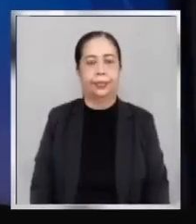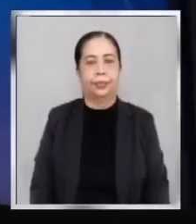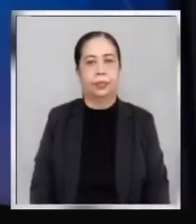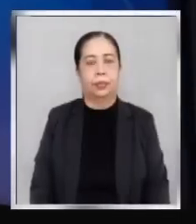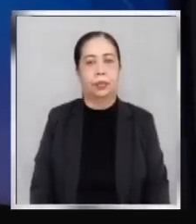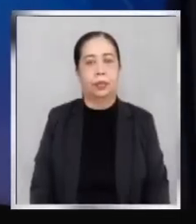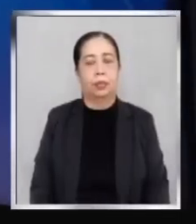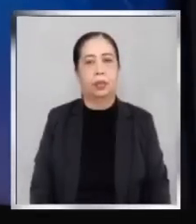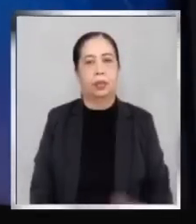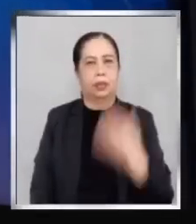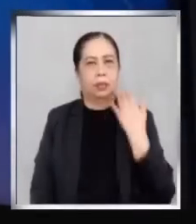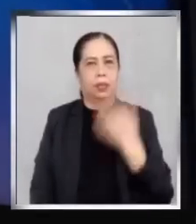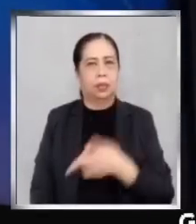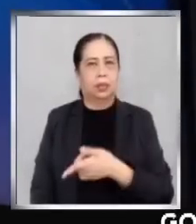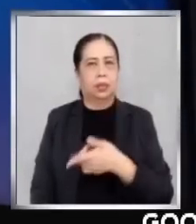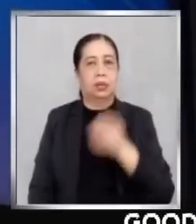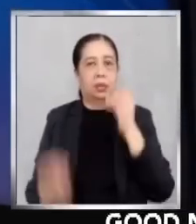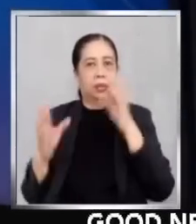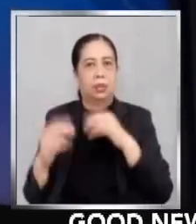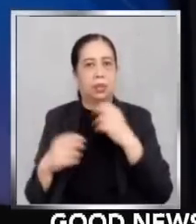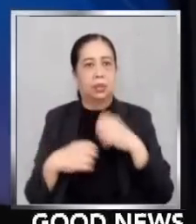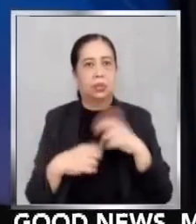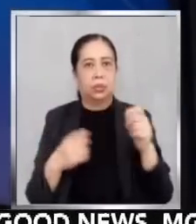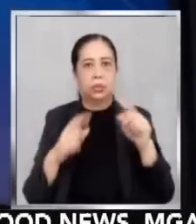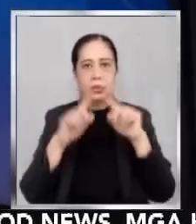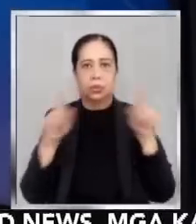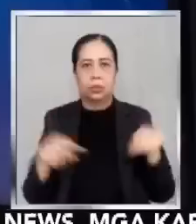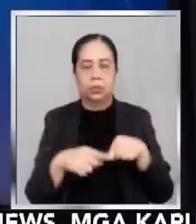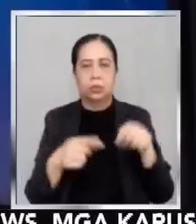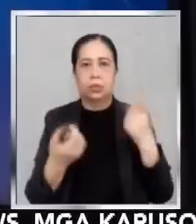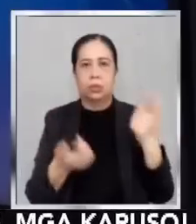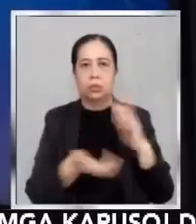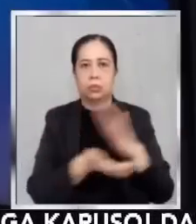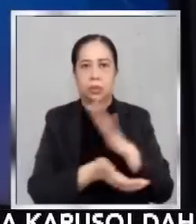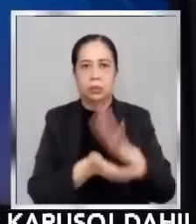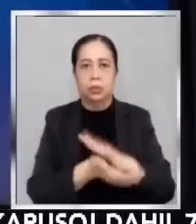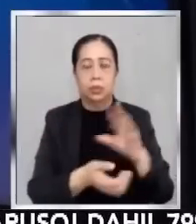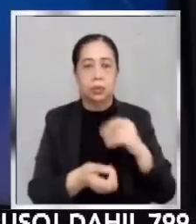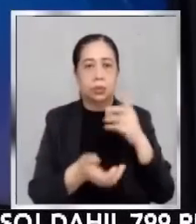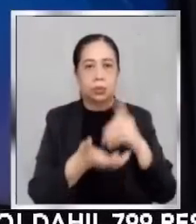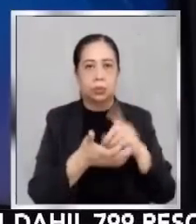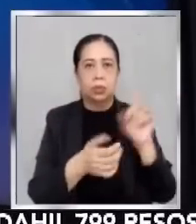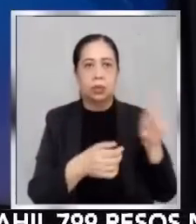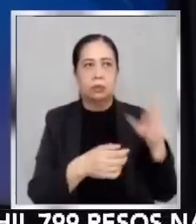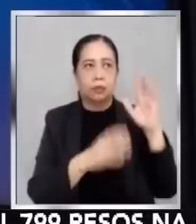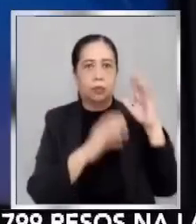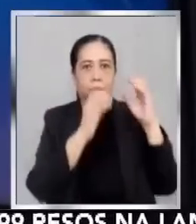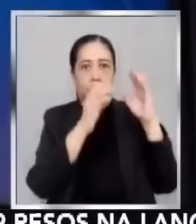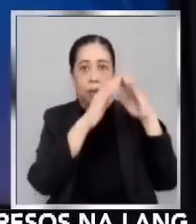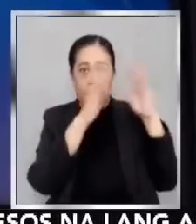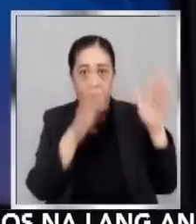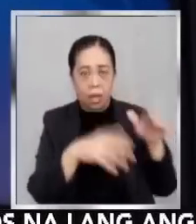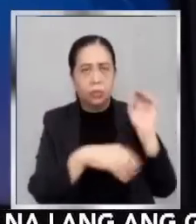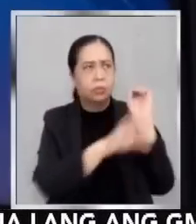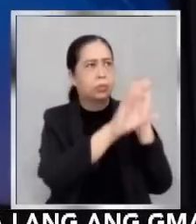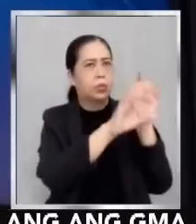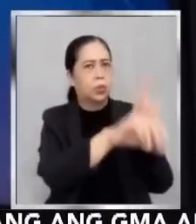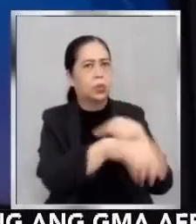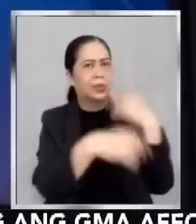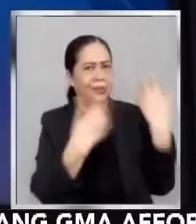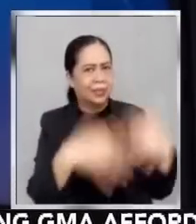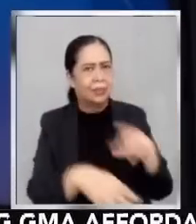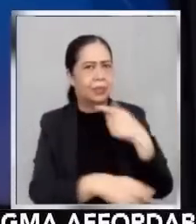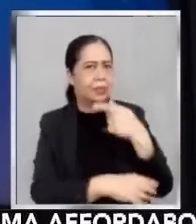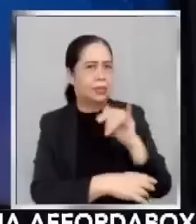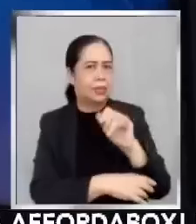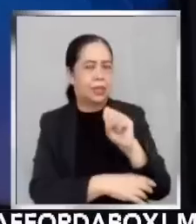Nakamatayan na ng isang guro ang titulong napunta sa iba para sa kanyang bahay at lupang matagal na niyang natapos hulugan sa GSIS. Ano kaya